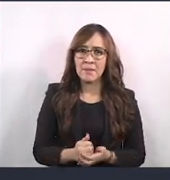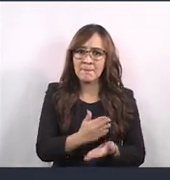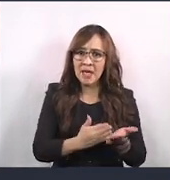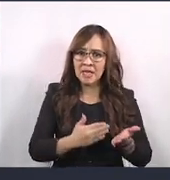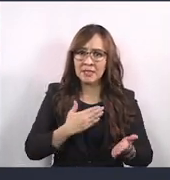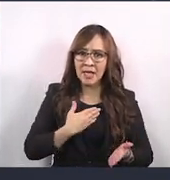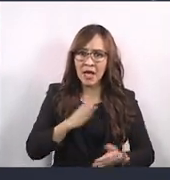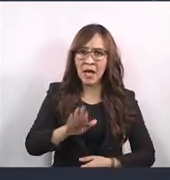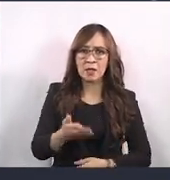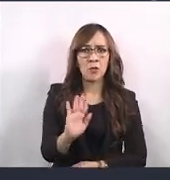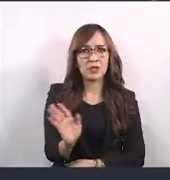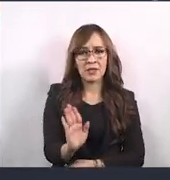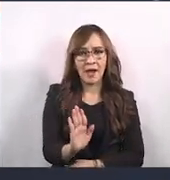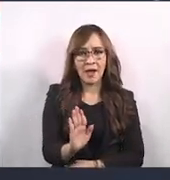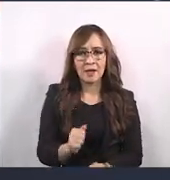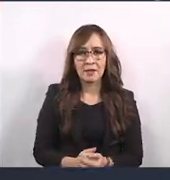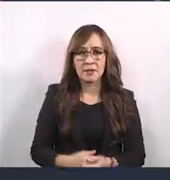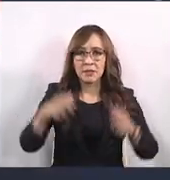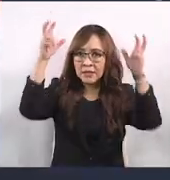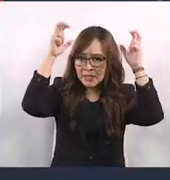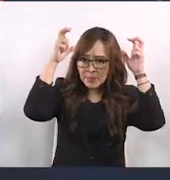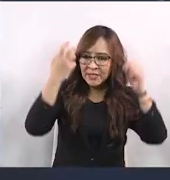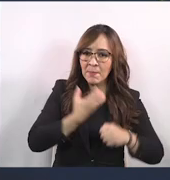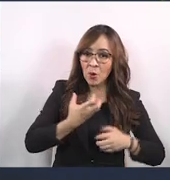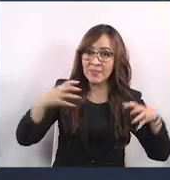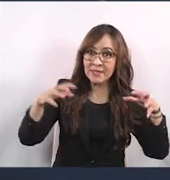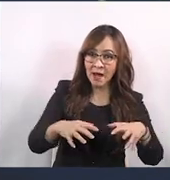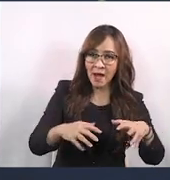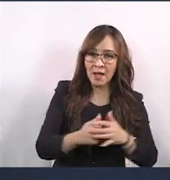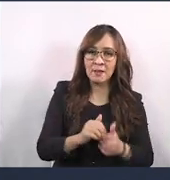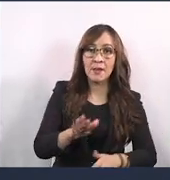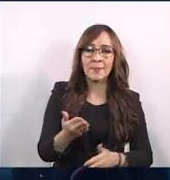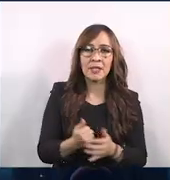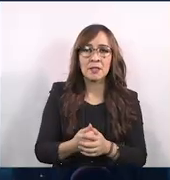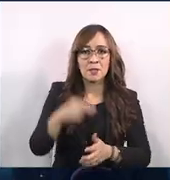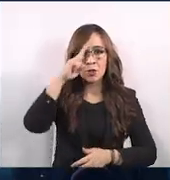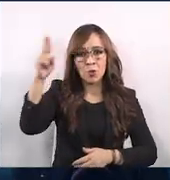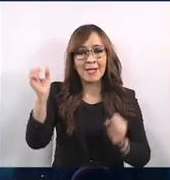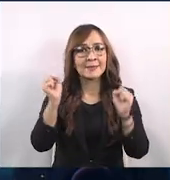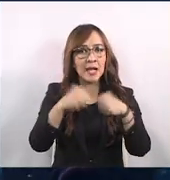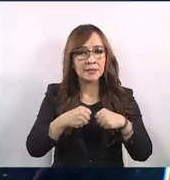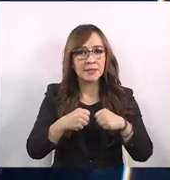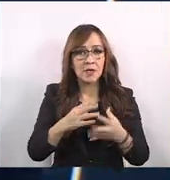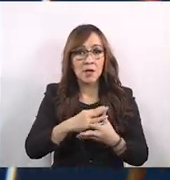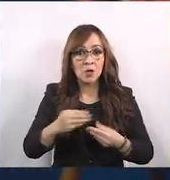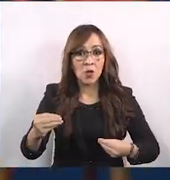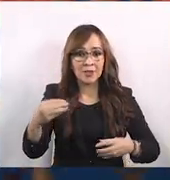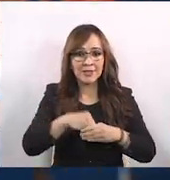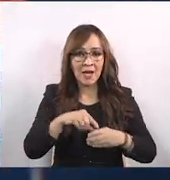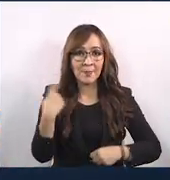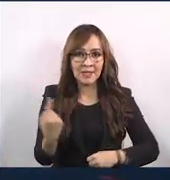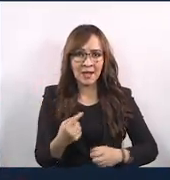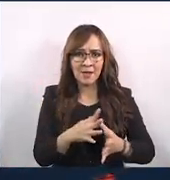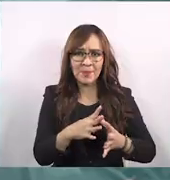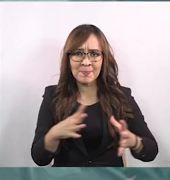mengacuhkan iblis cuma mau menjatuhkan iblisnya memang menyerang tapi Tuhan janji Rodi dalam kita Year lebih besar roh yang alam